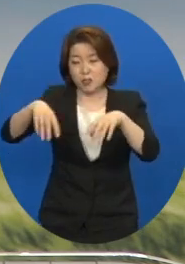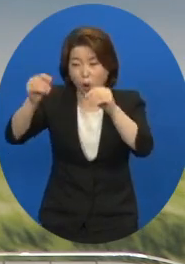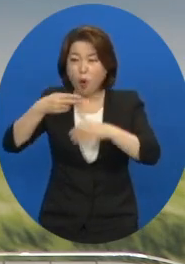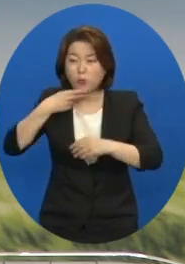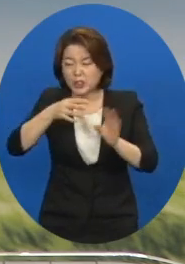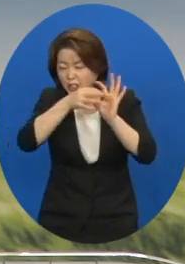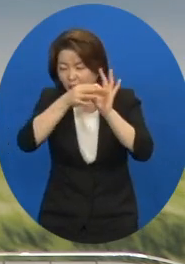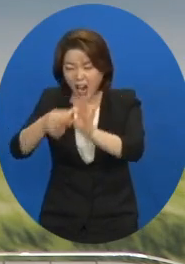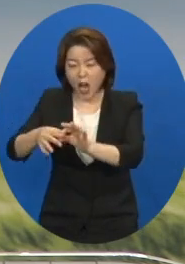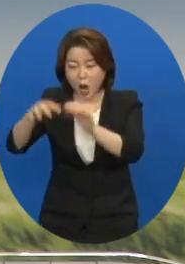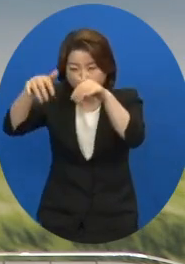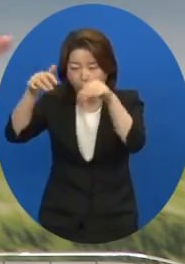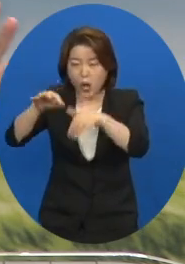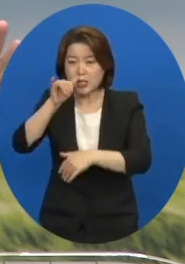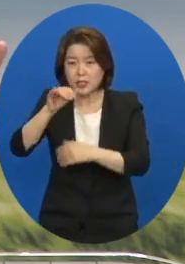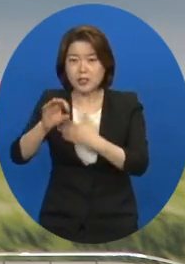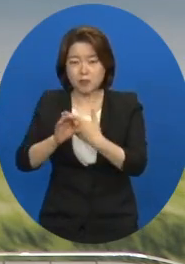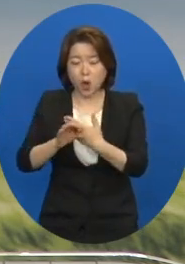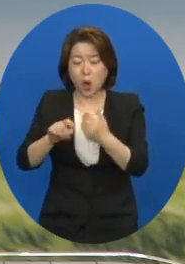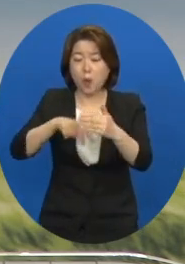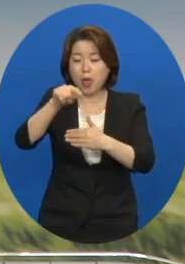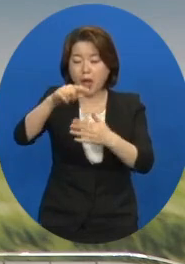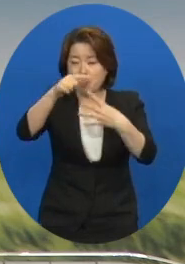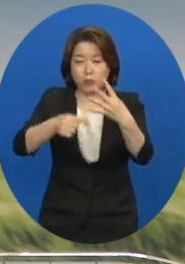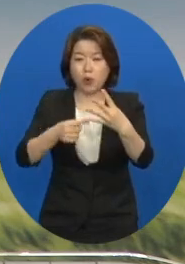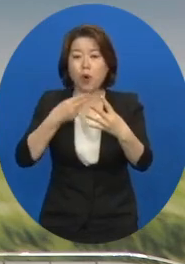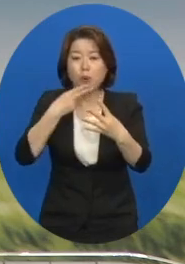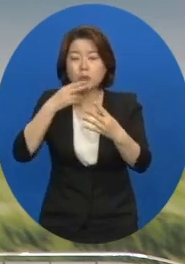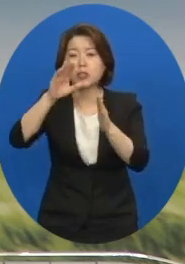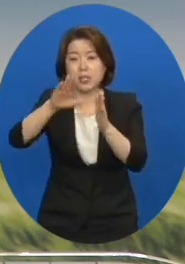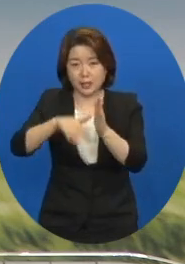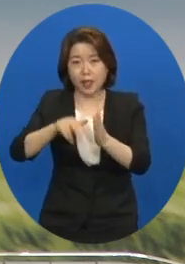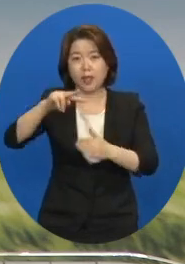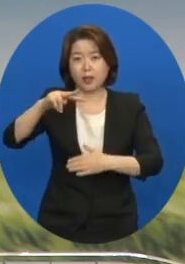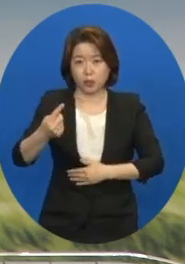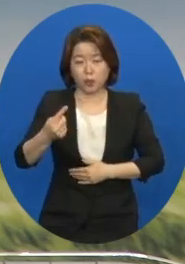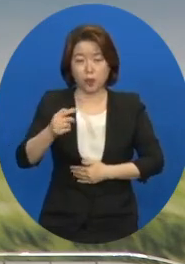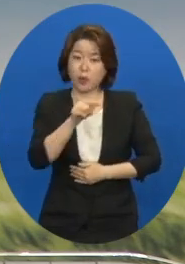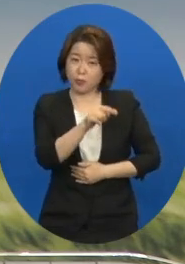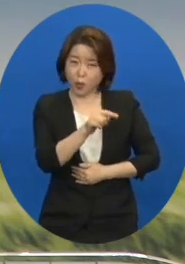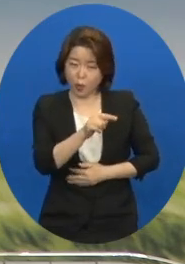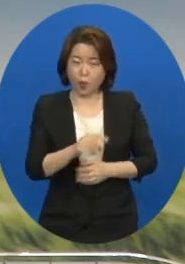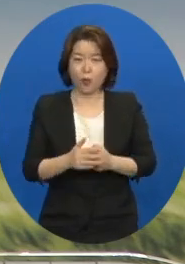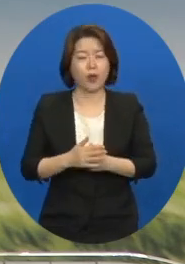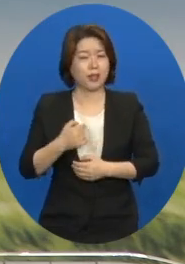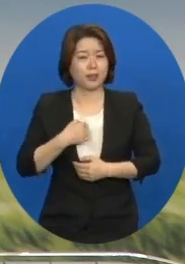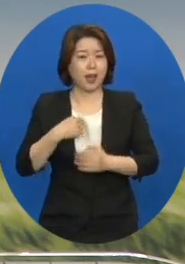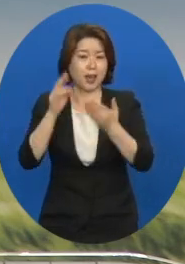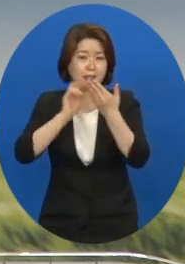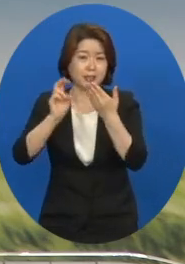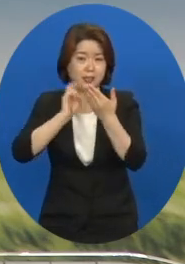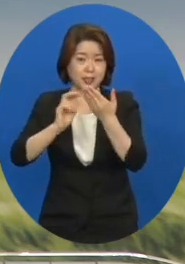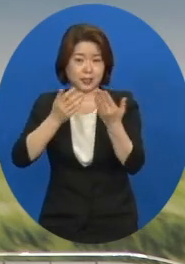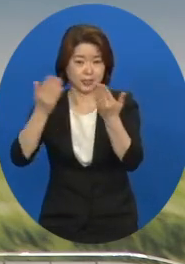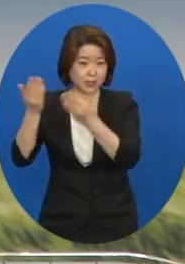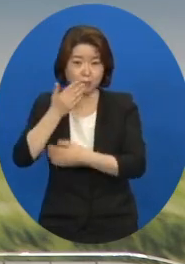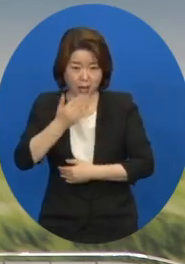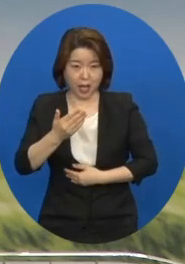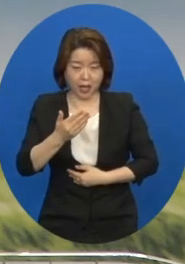내려서 야외 프로그램 할 수 없는 그때도 너가 나를 찬양할 수 있겠느냐.